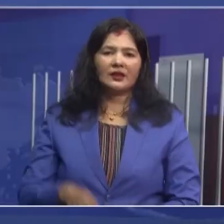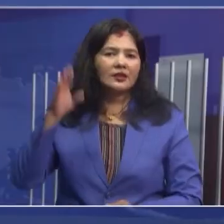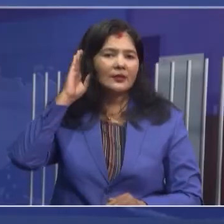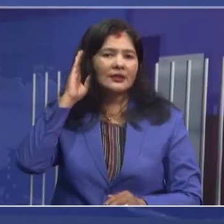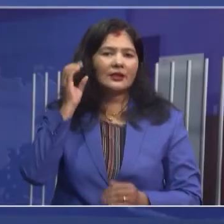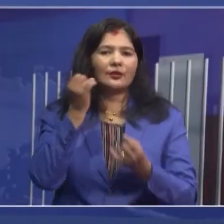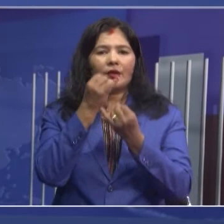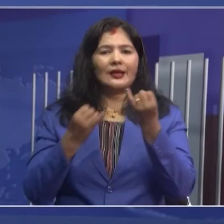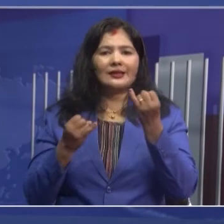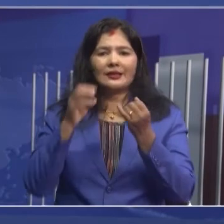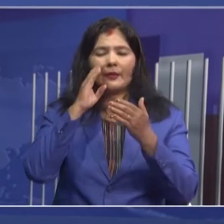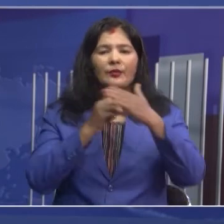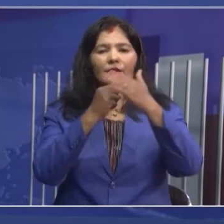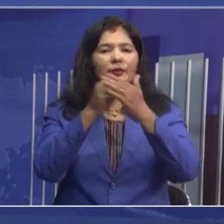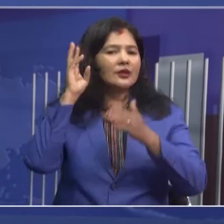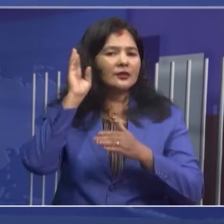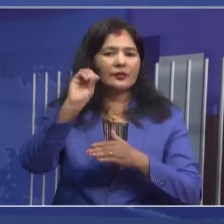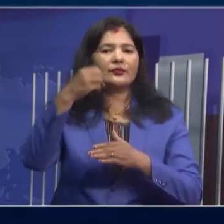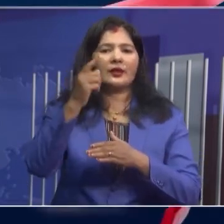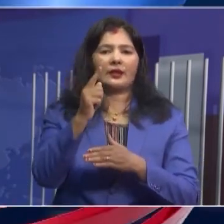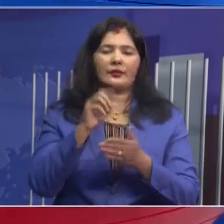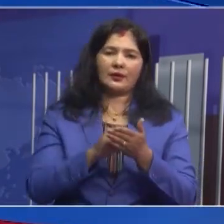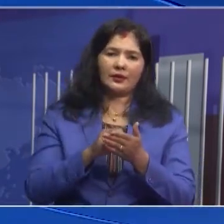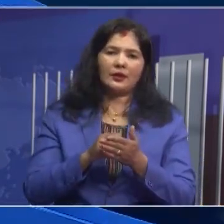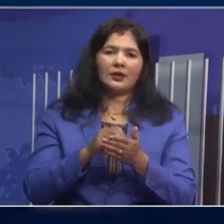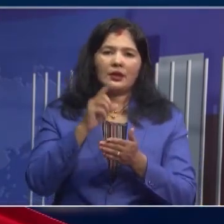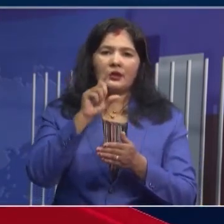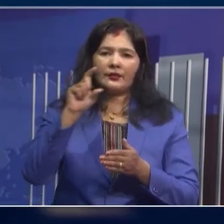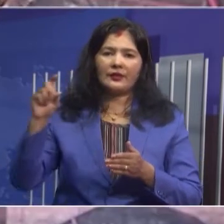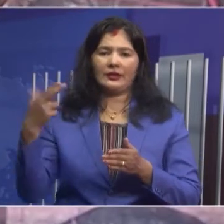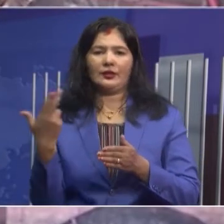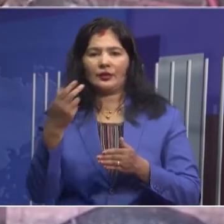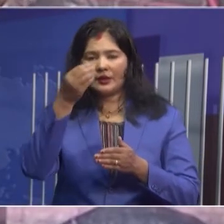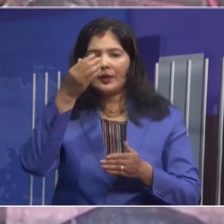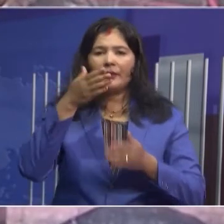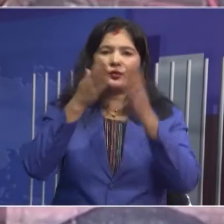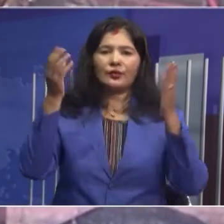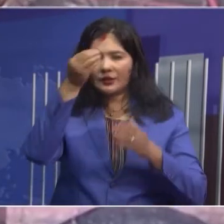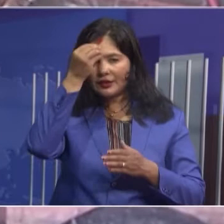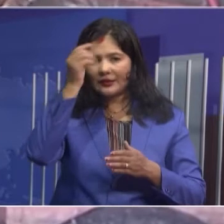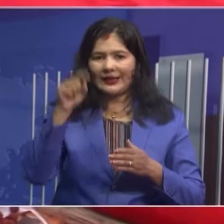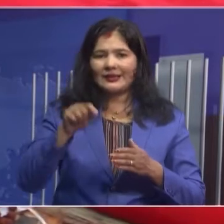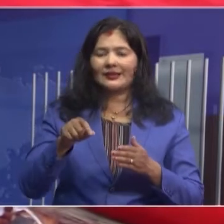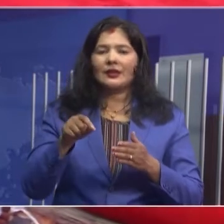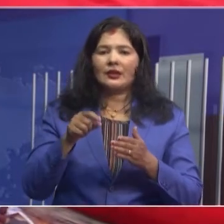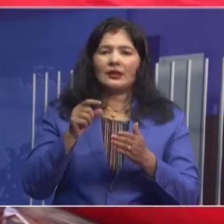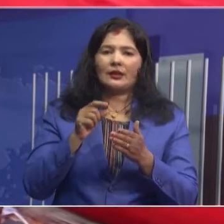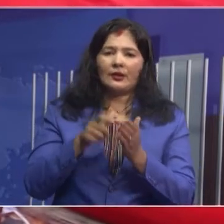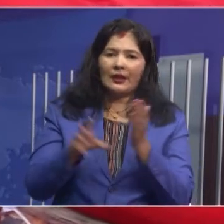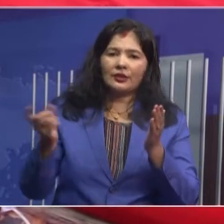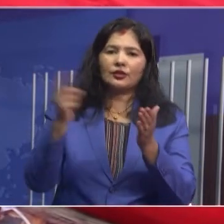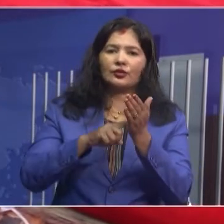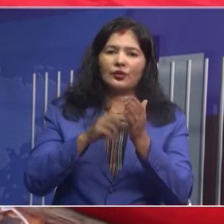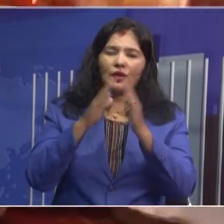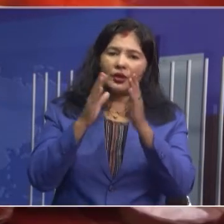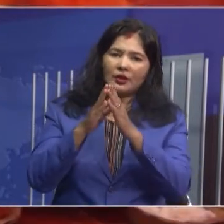समाचारको अन्त्यमा प्रमुख समाचार पुनः एकपटक। नेपालीहरूको वाहन चाड बुढादशी आजबाट सुरु। दशैंको पहिलो दिन आज घर घरमा